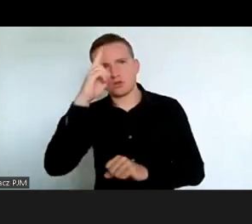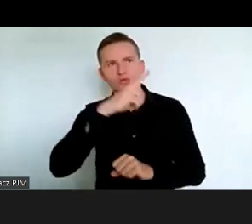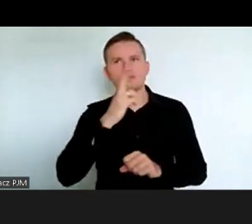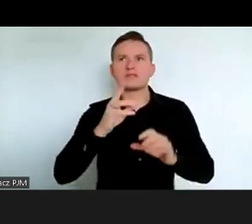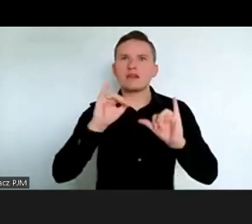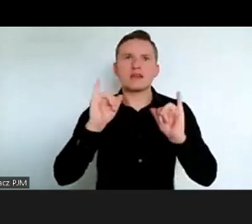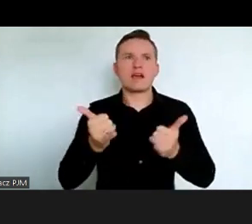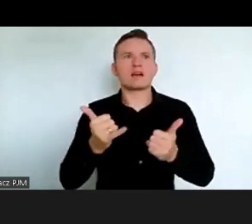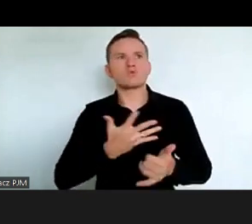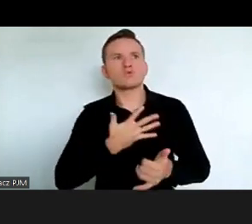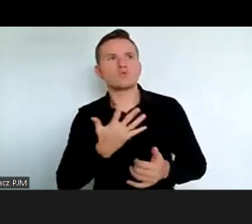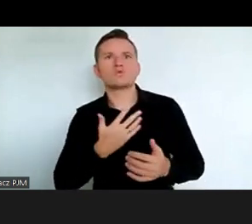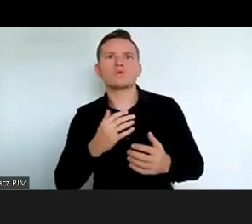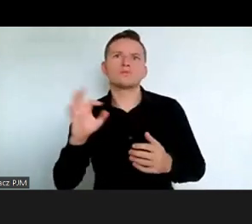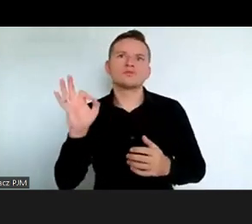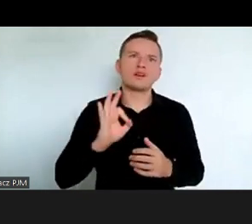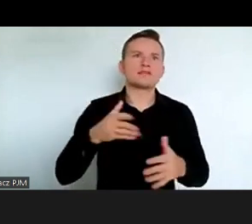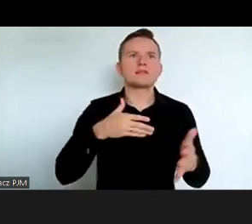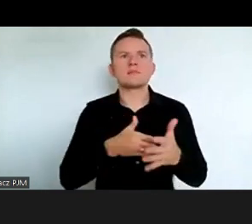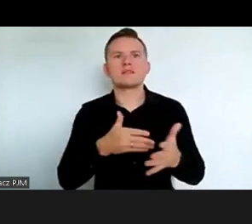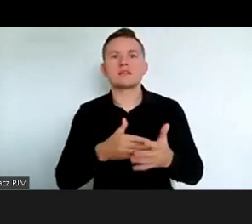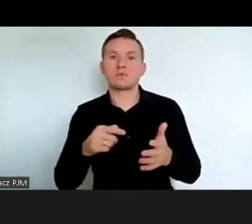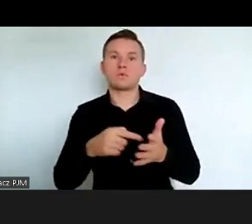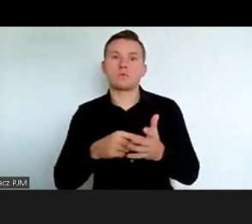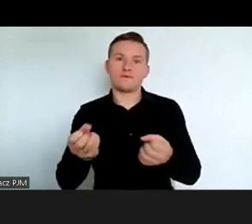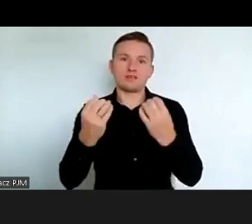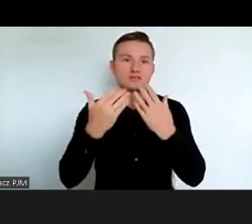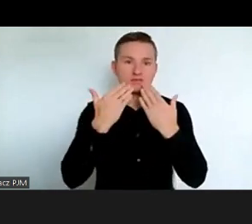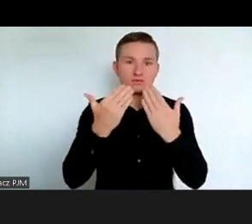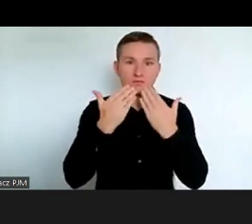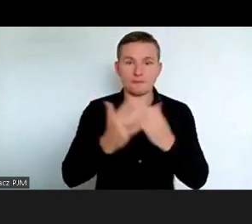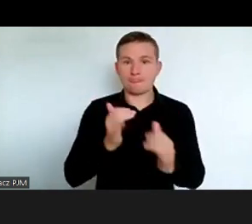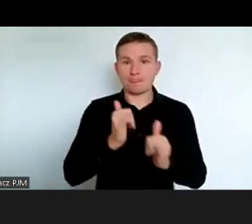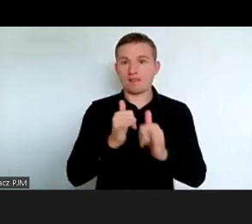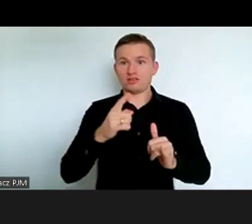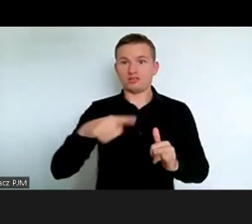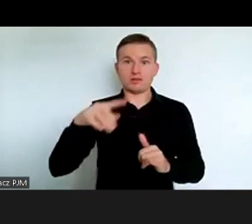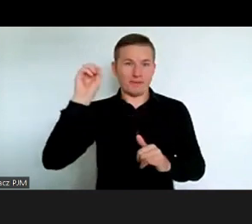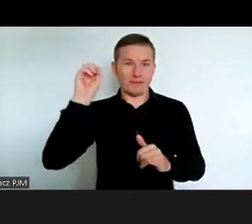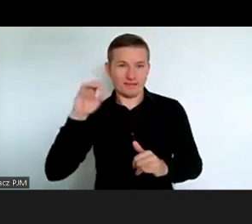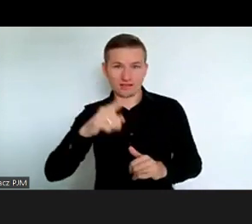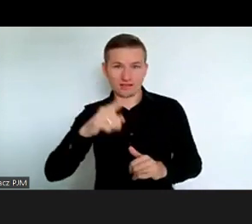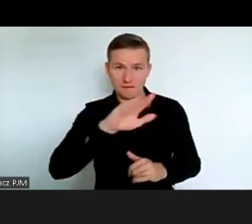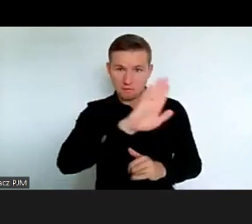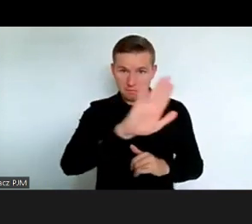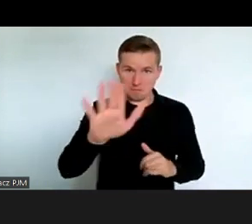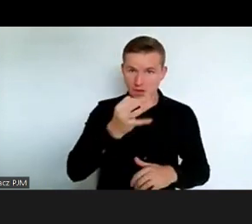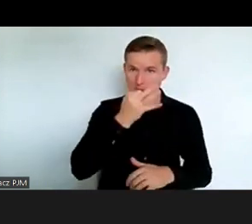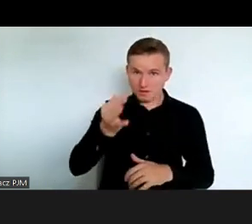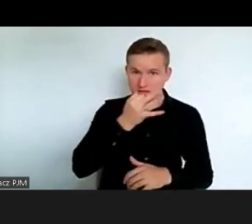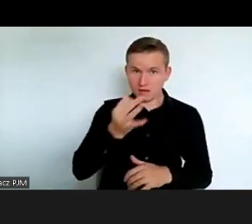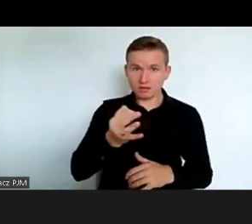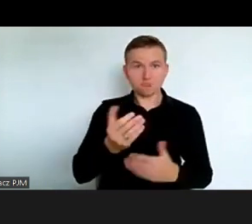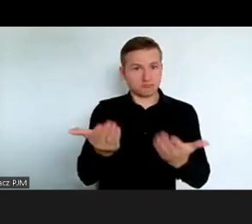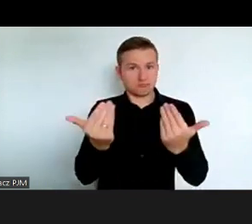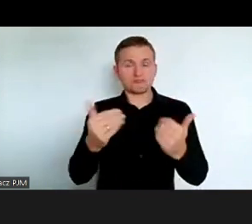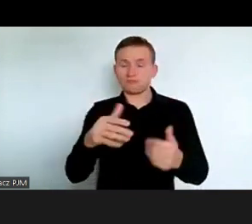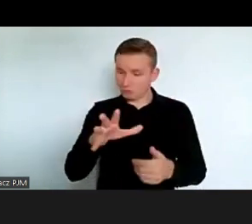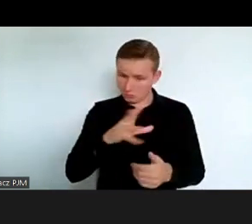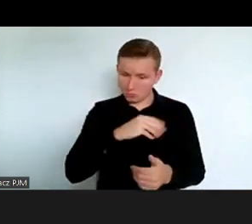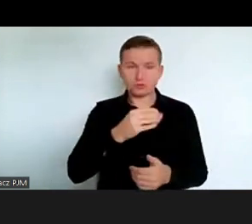Oczywiście, szanowni państwo, jeżeli są jakieś pytania w trakcie prezentacji poszczególnych prelegentów, to zachęcam do zadawania pytań